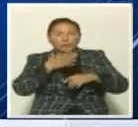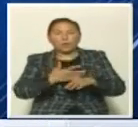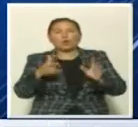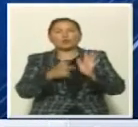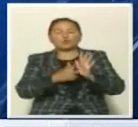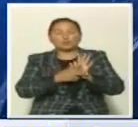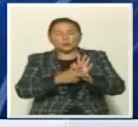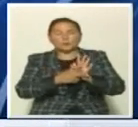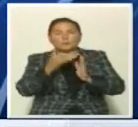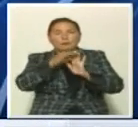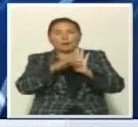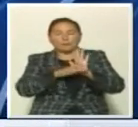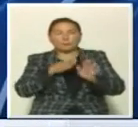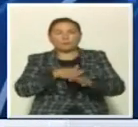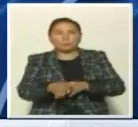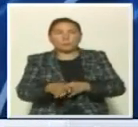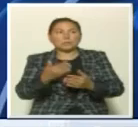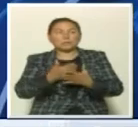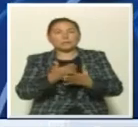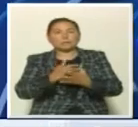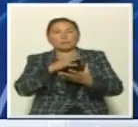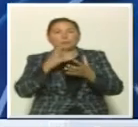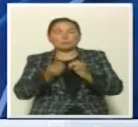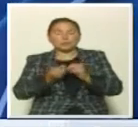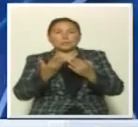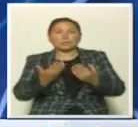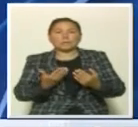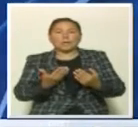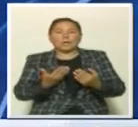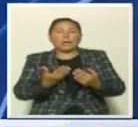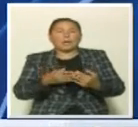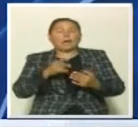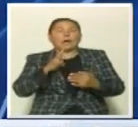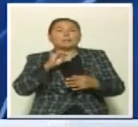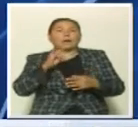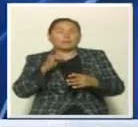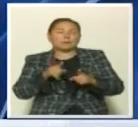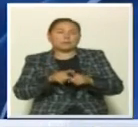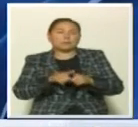граффити жазулары жойылды, ал есірткі мен олардың